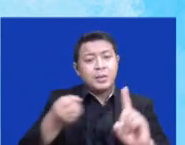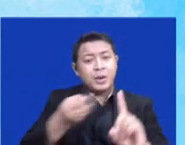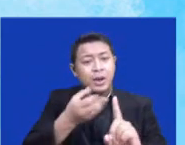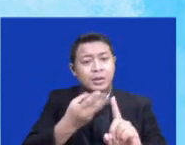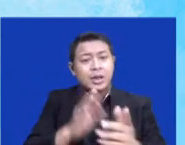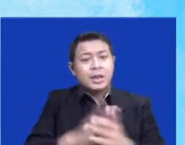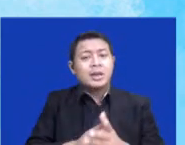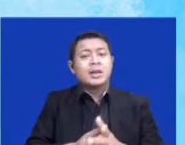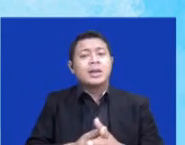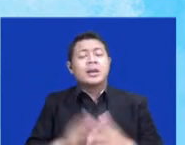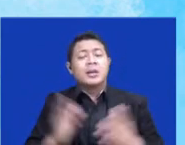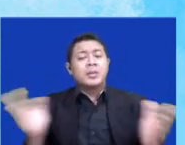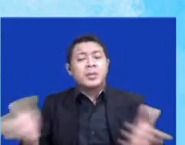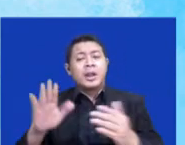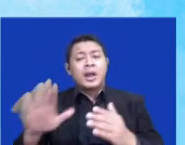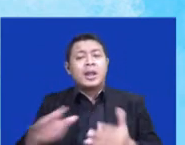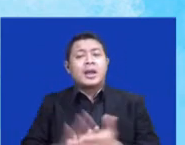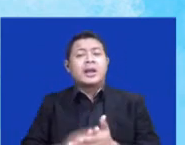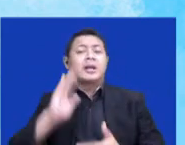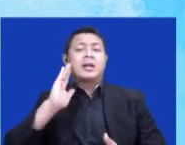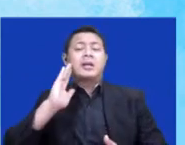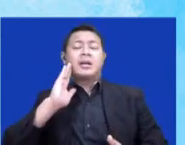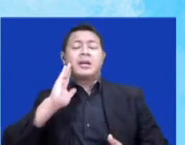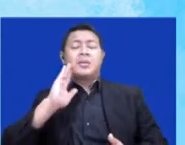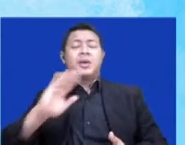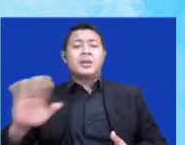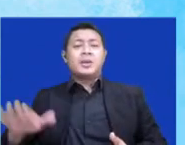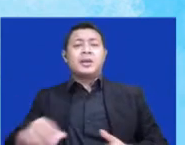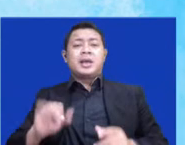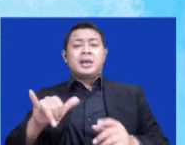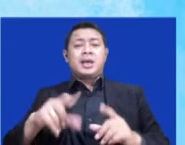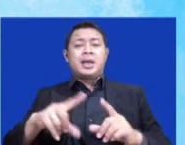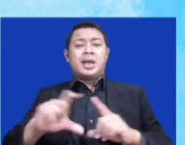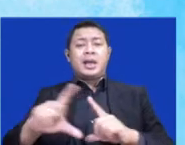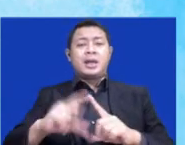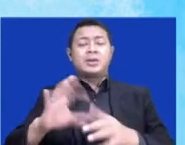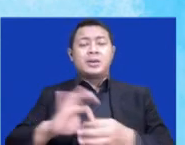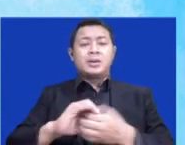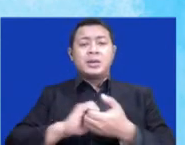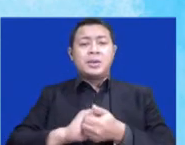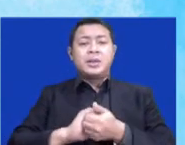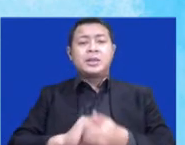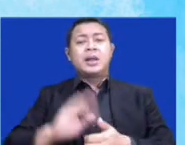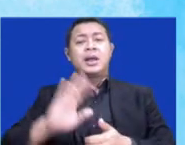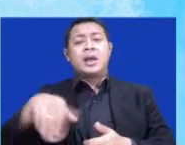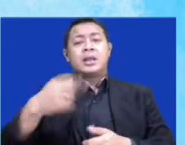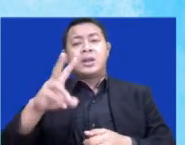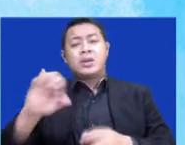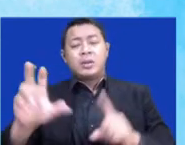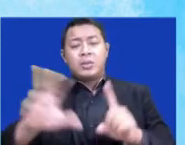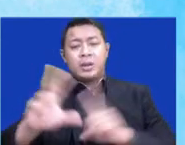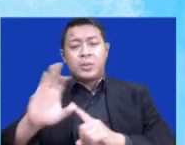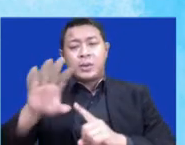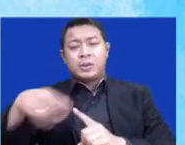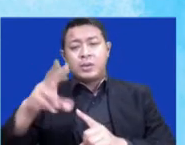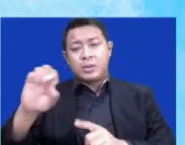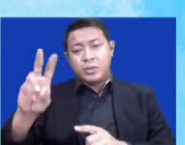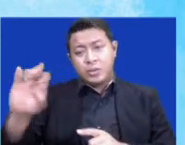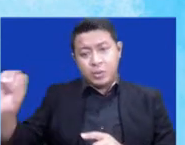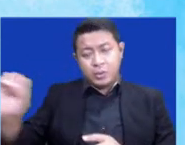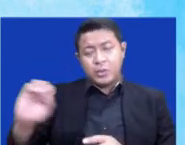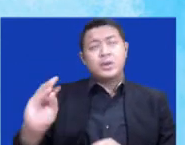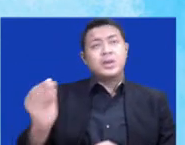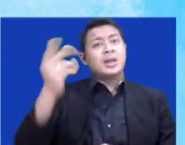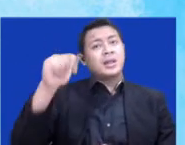anak, remaja, dan masyarakat. YLA telah menjadi mitra pelaksana YHP pada periode 2018-2020 di Jakarta Selatan